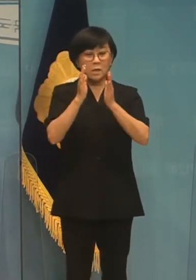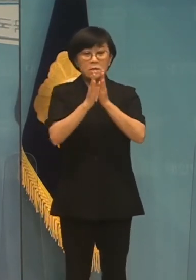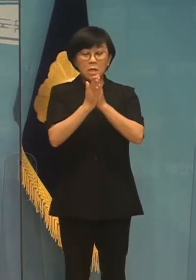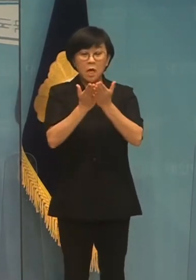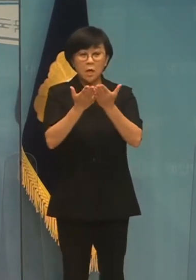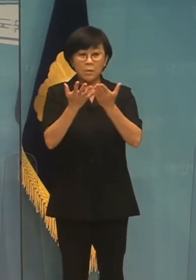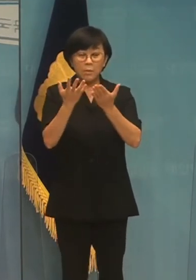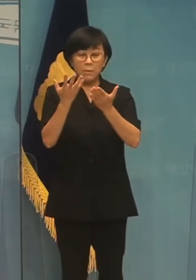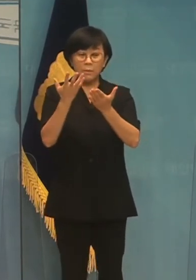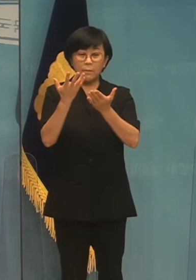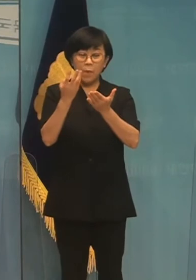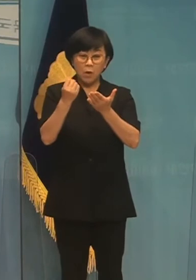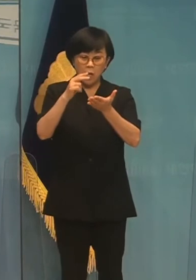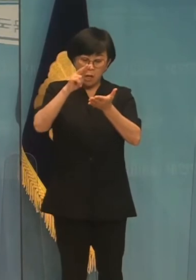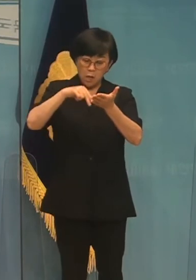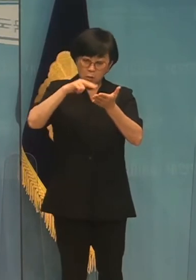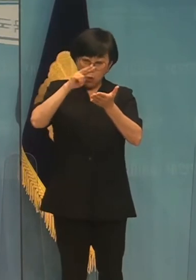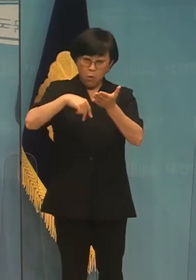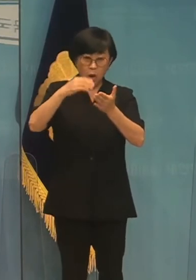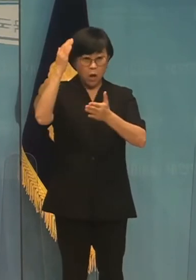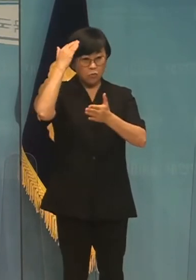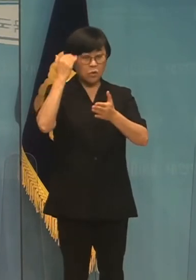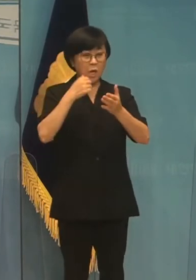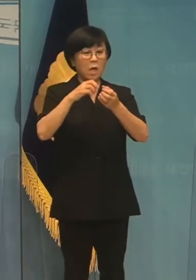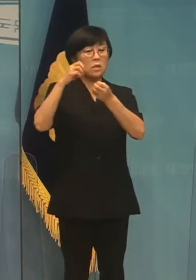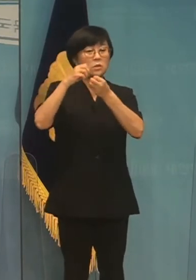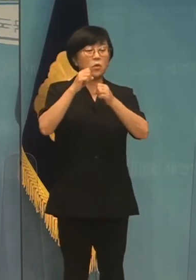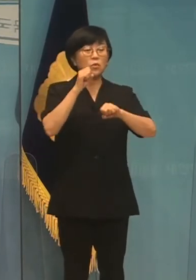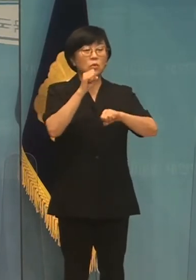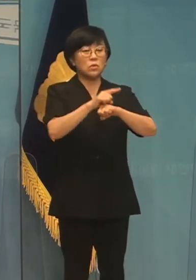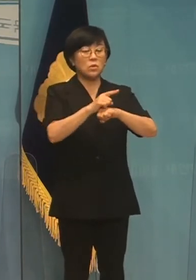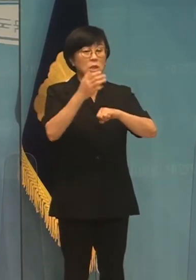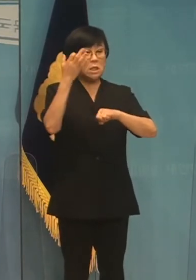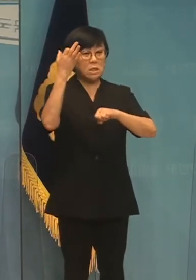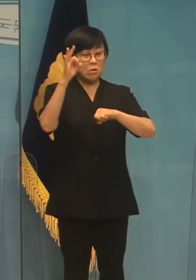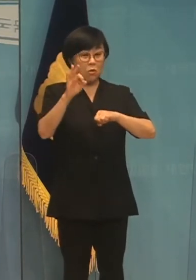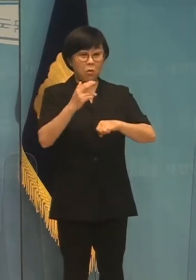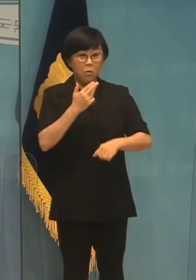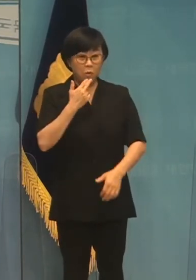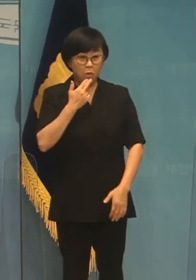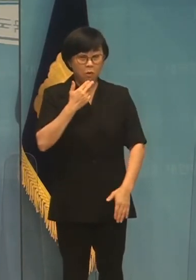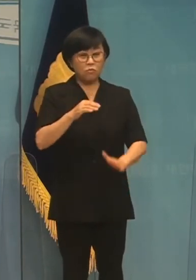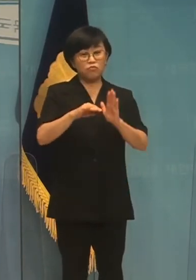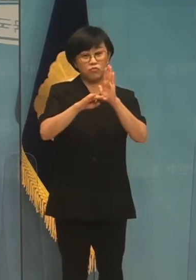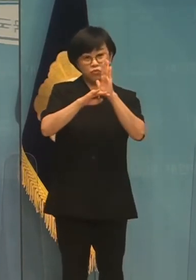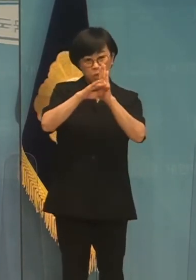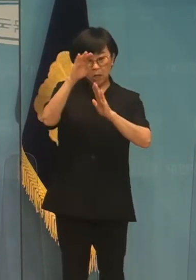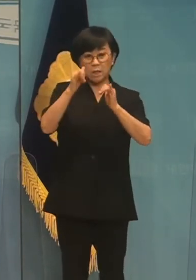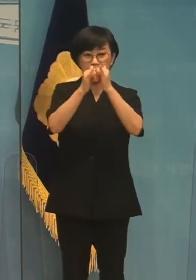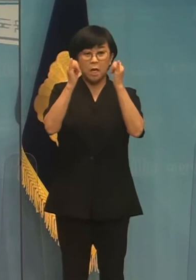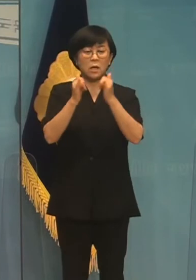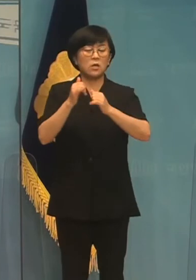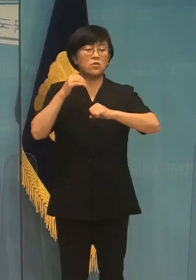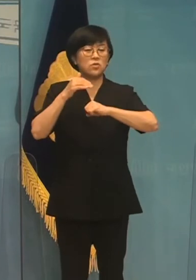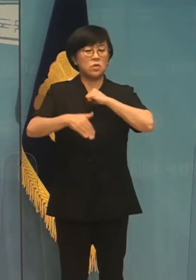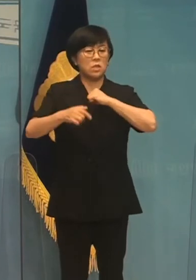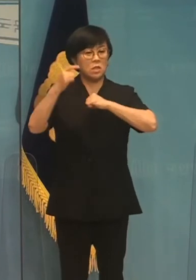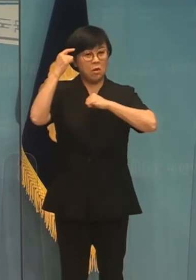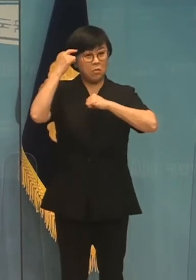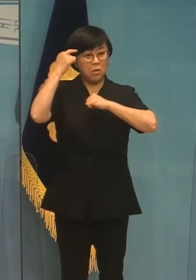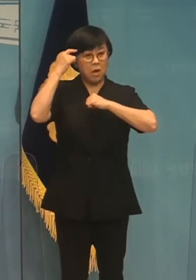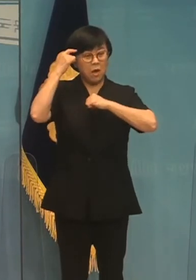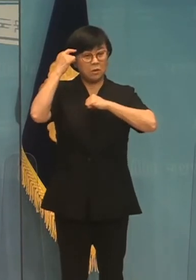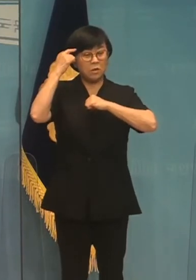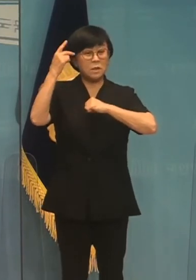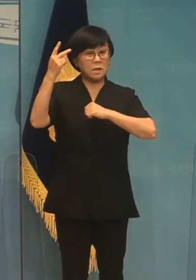권을 읽고서 대한민국의 정통성을 부정하고 북한의 사회주의 이념과